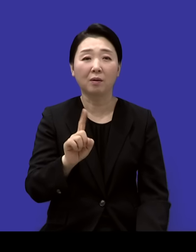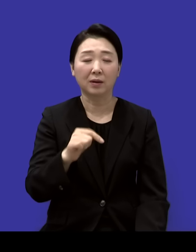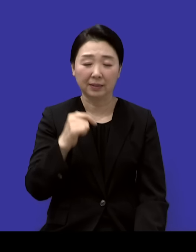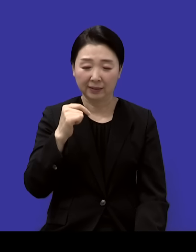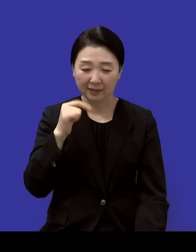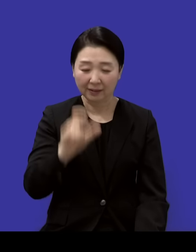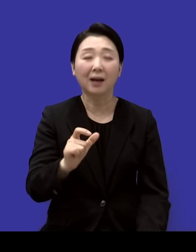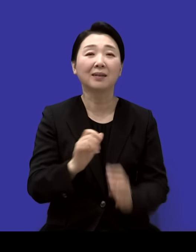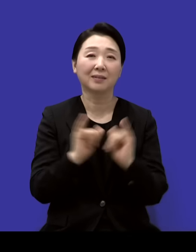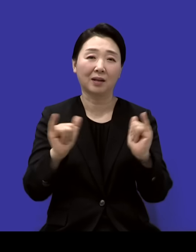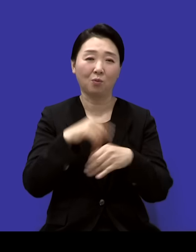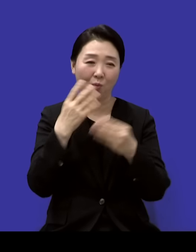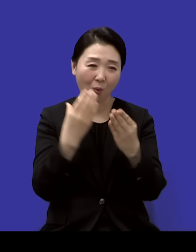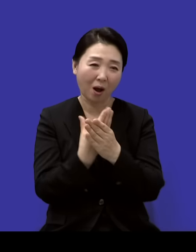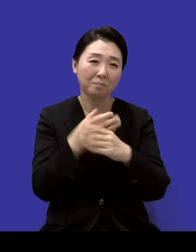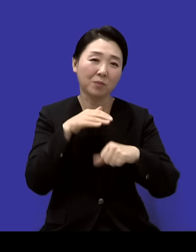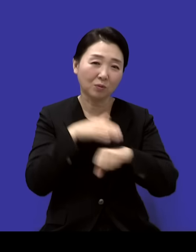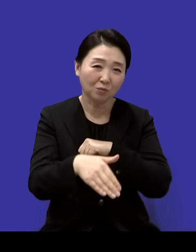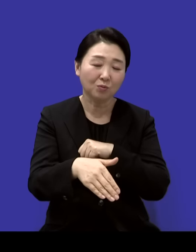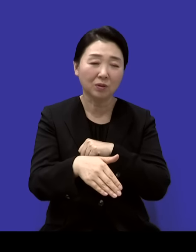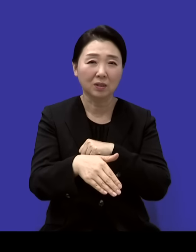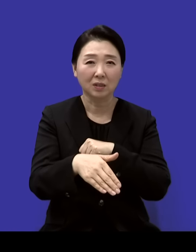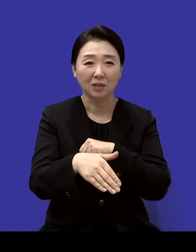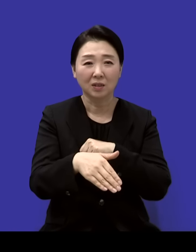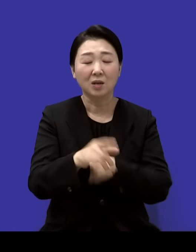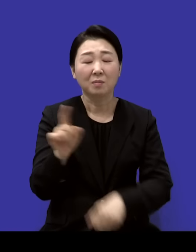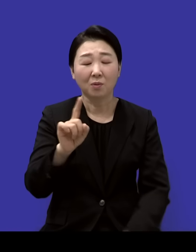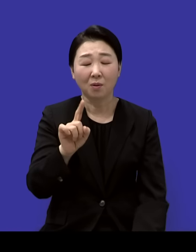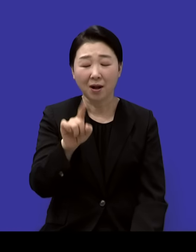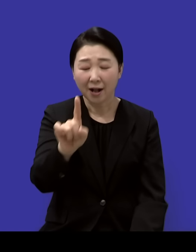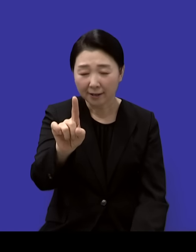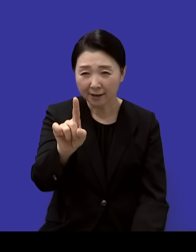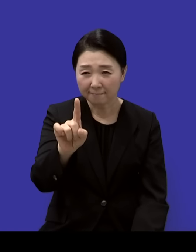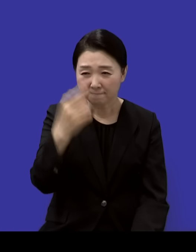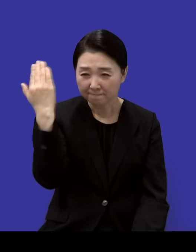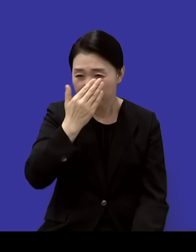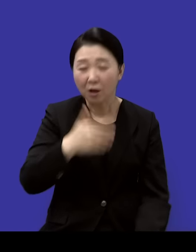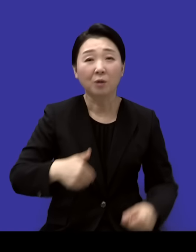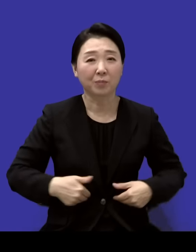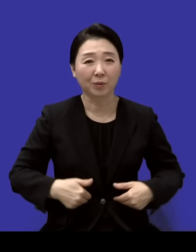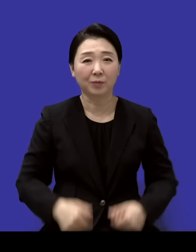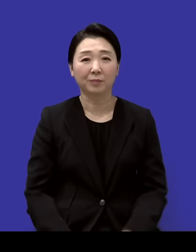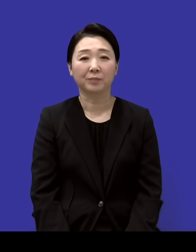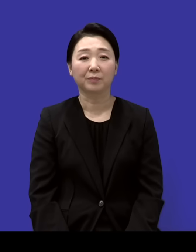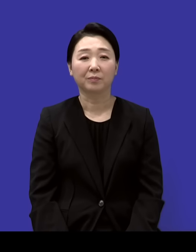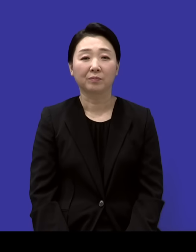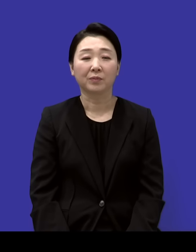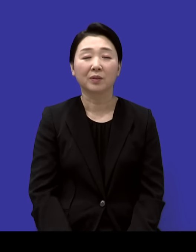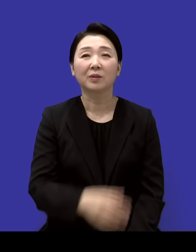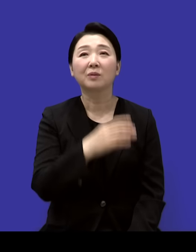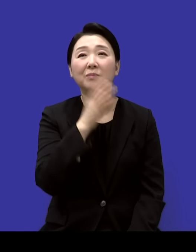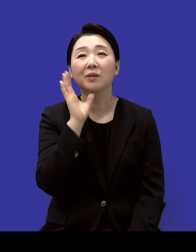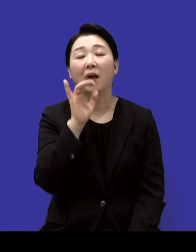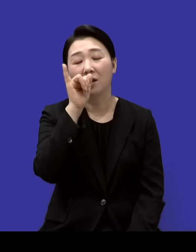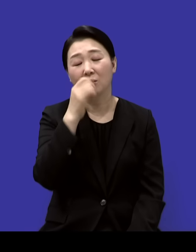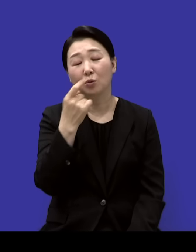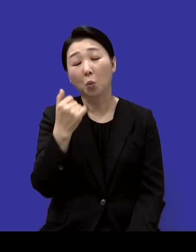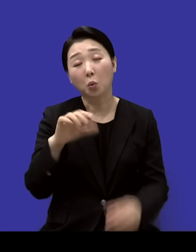강한 사람이었거든요. 완벽주의, 결벽, 강박 뭐 이런 덩어리 그 자체였기 때문에 지금은 나이 들고 많이 완화되셨지만 그때는